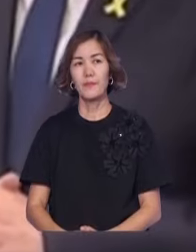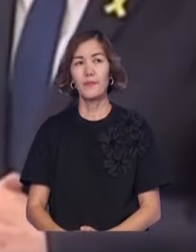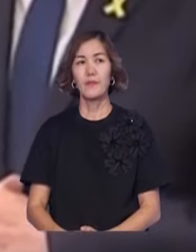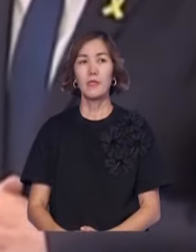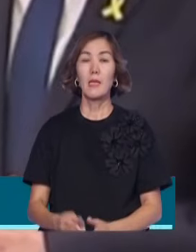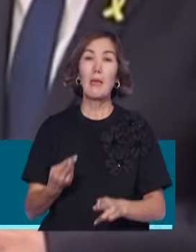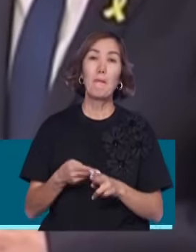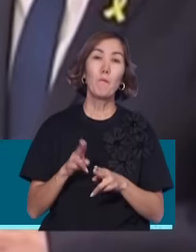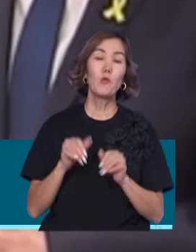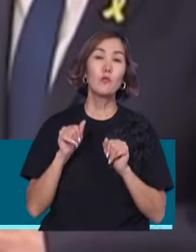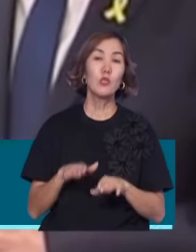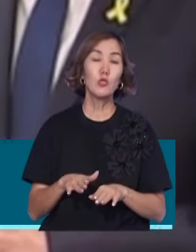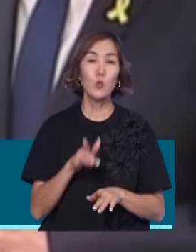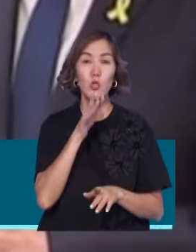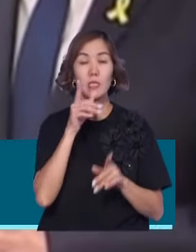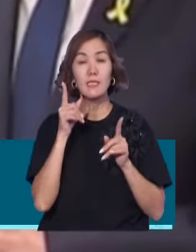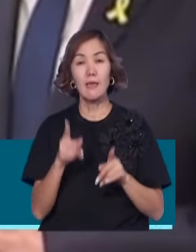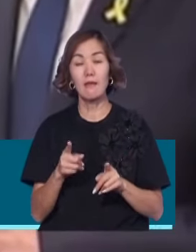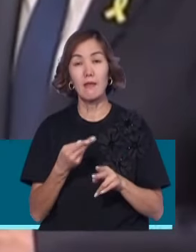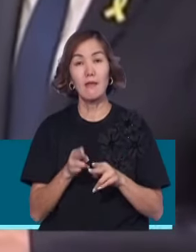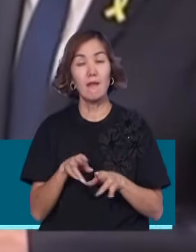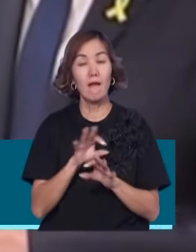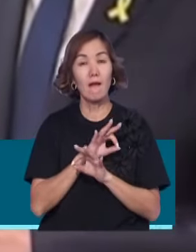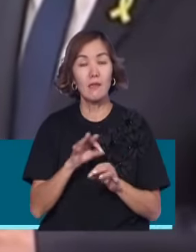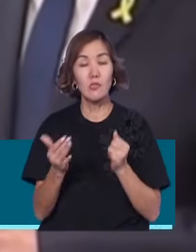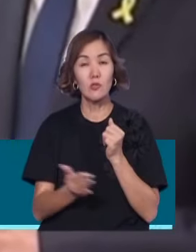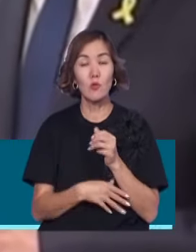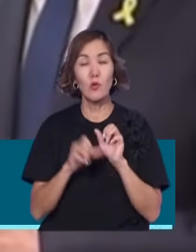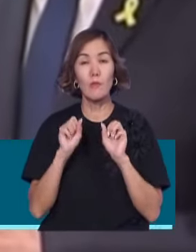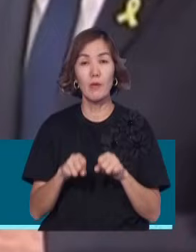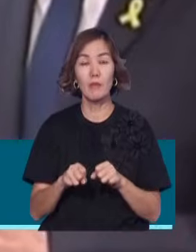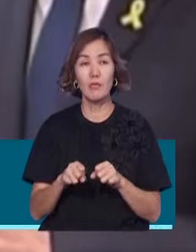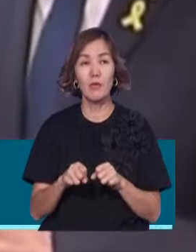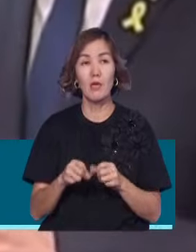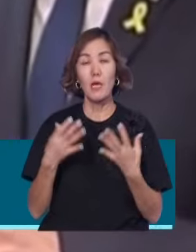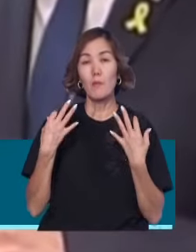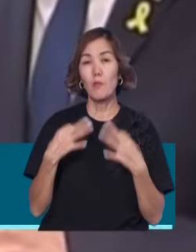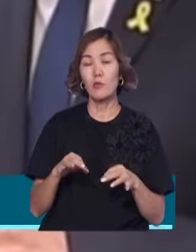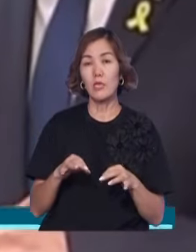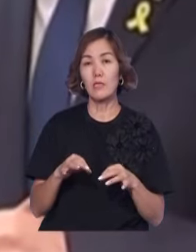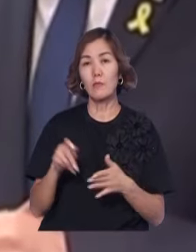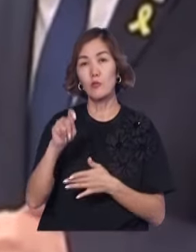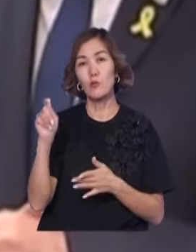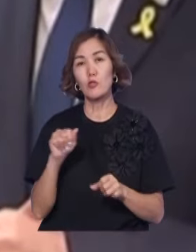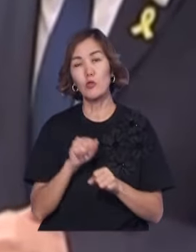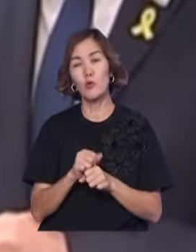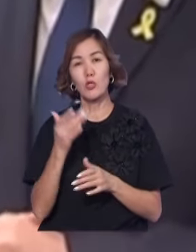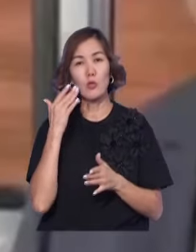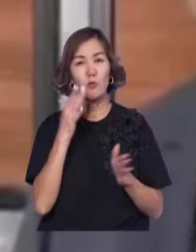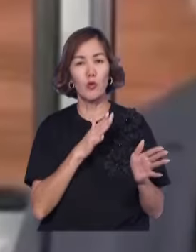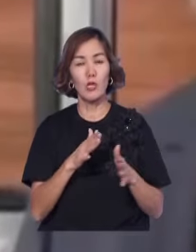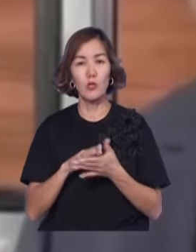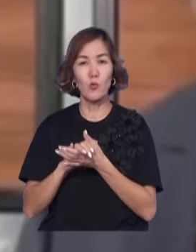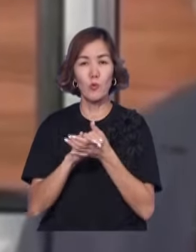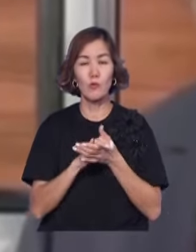Бұл шешуші сәт. Бәлкі ол ең жақсы әрі соңғы мүмкіндік. Кепілдегілерді босатып, атты доғарып, тұрақты бейбітшілік пен қауіпсіздікке